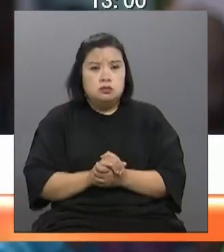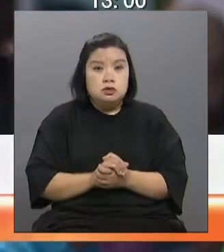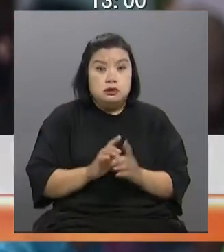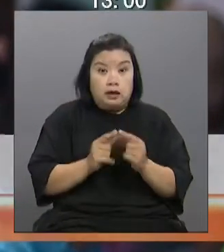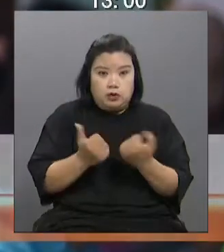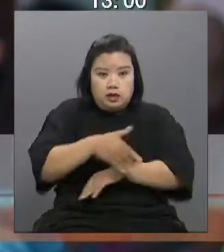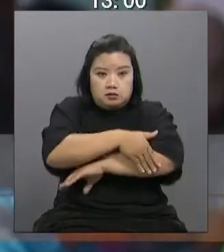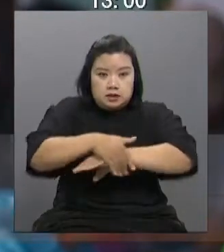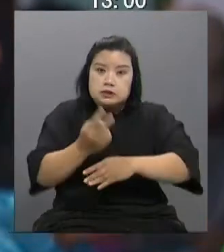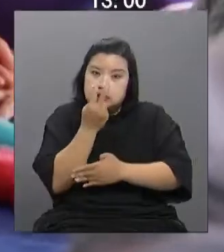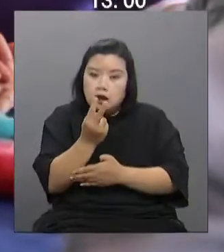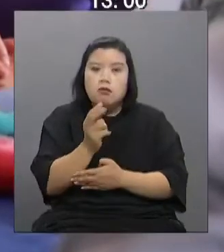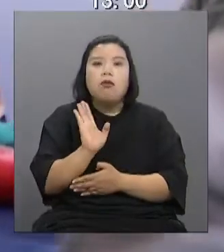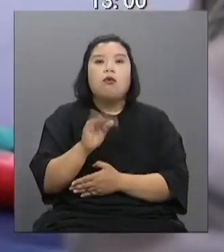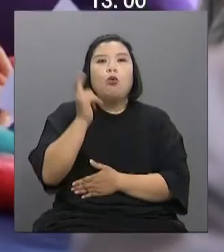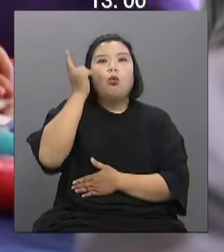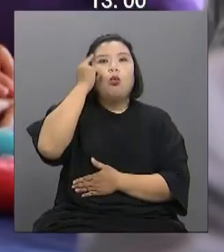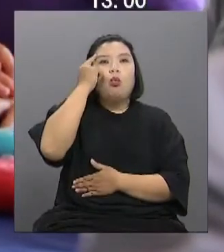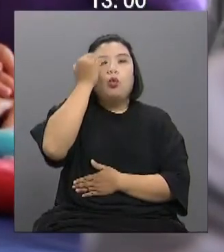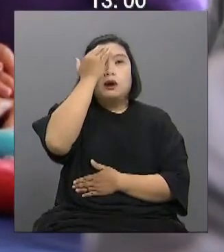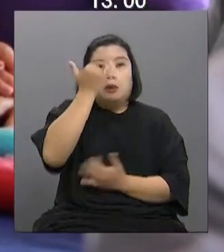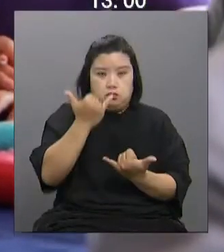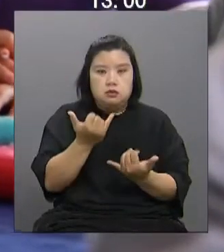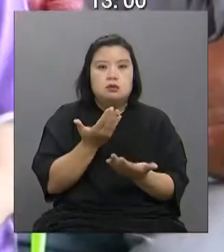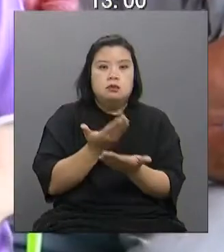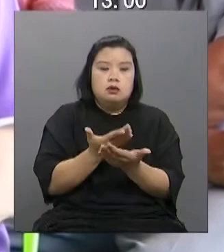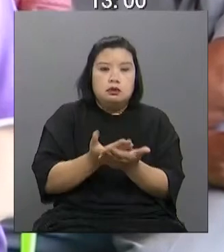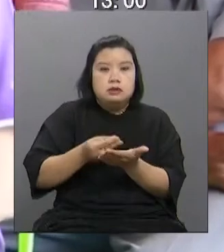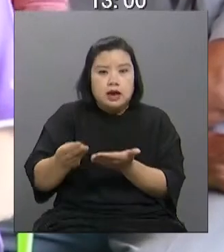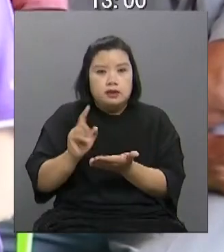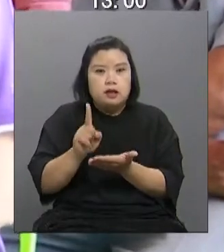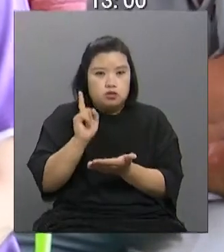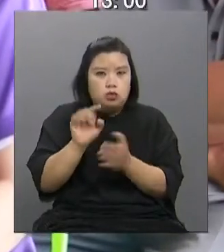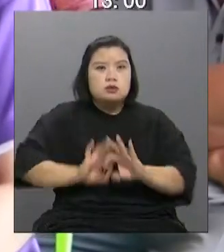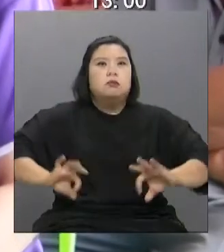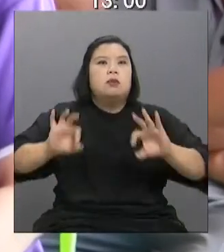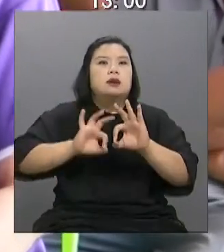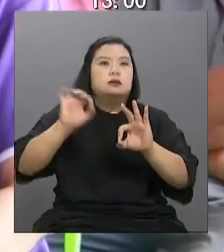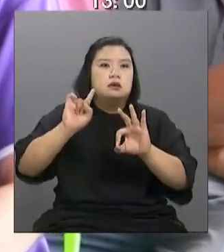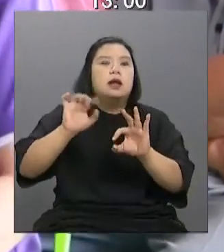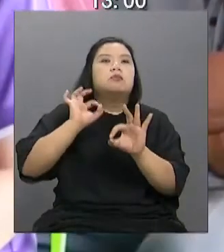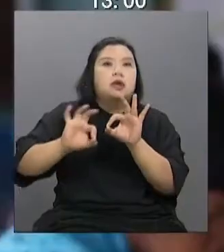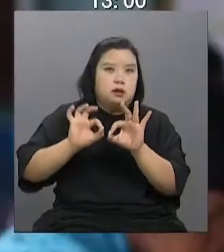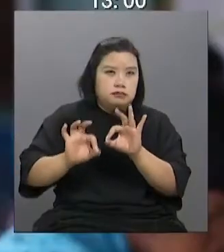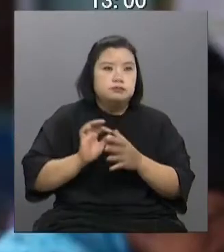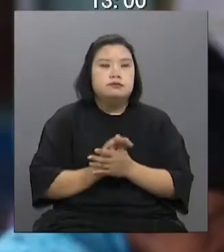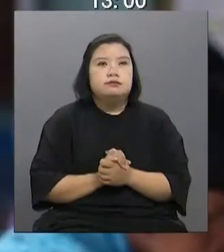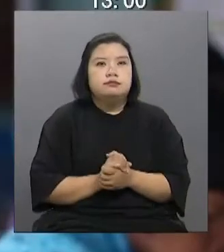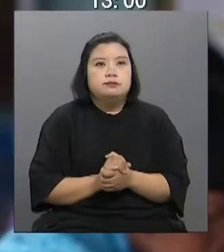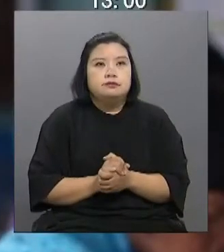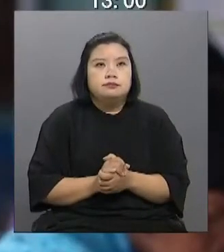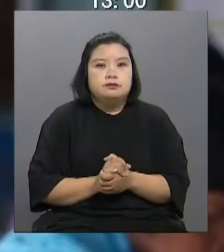ริงๆรู้ว่าอ๋อความสำคัญของมันอยู่ที่การประหยัดด้วยนะคือเราไม่จ่ายมากนะรู้สึก